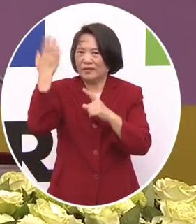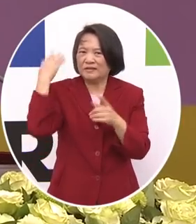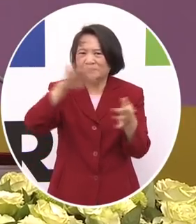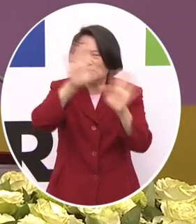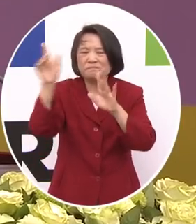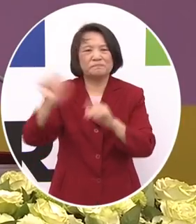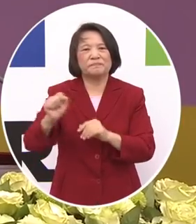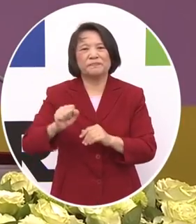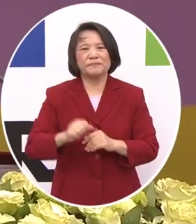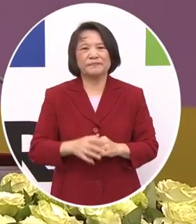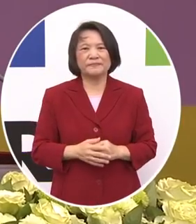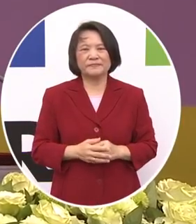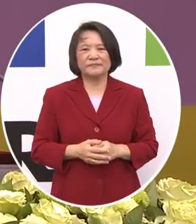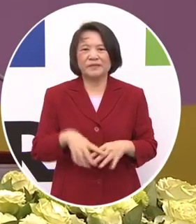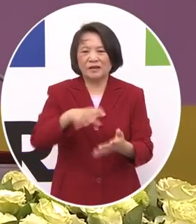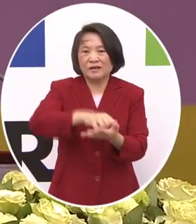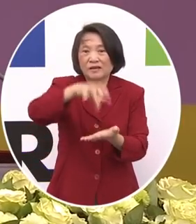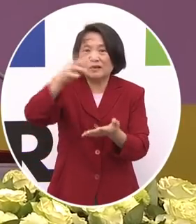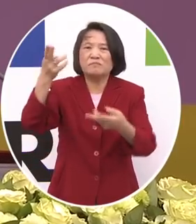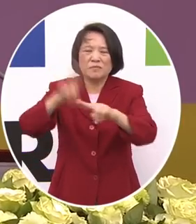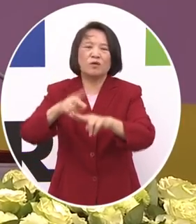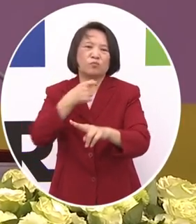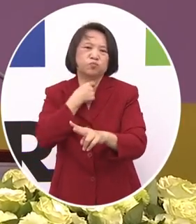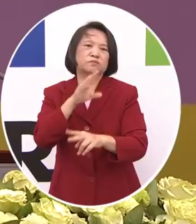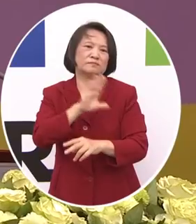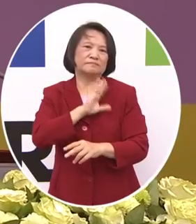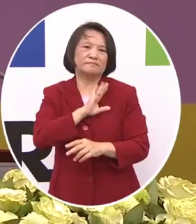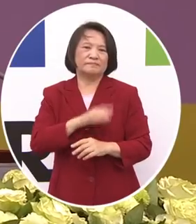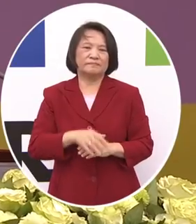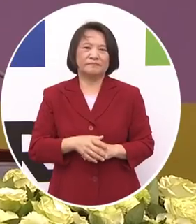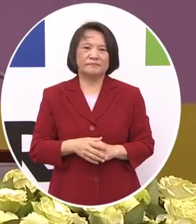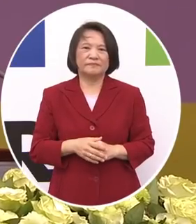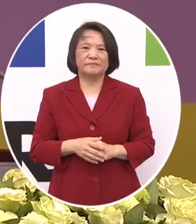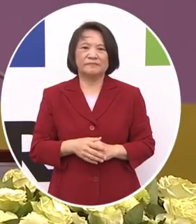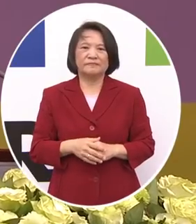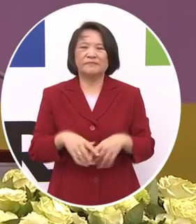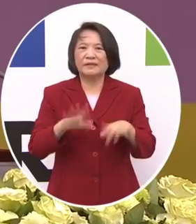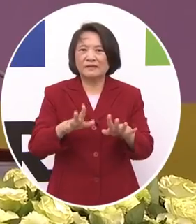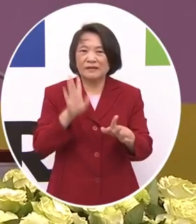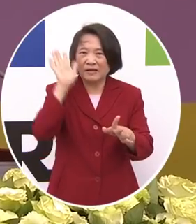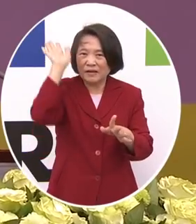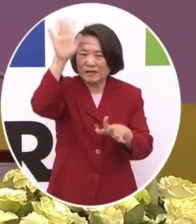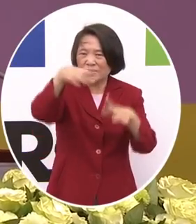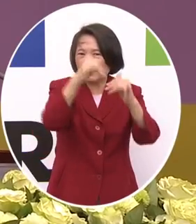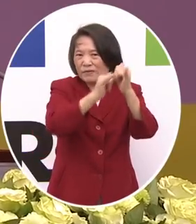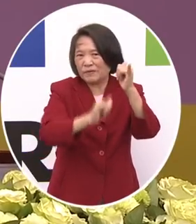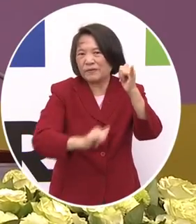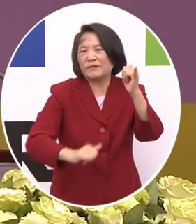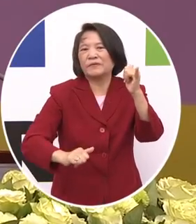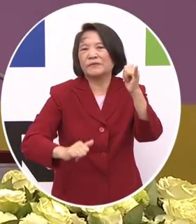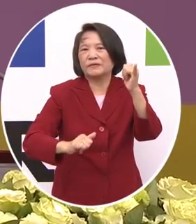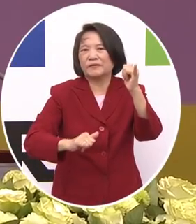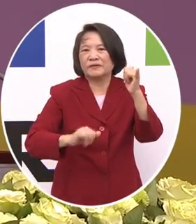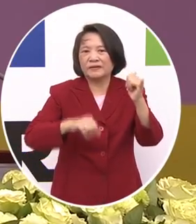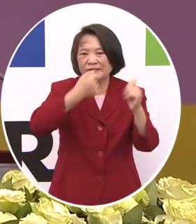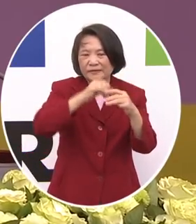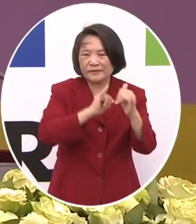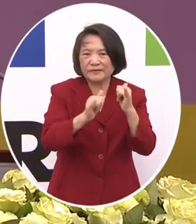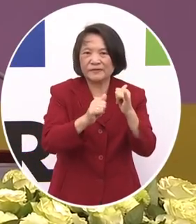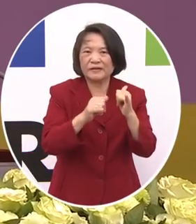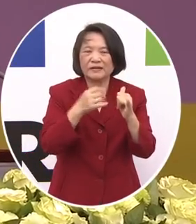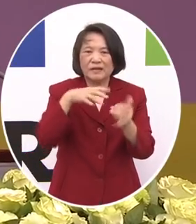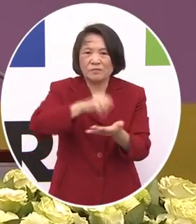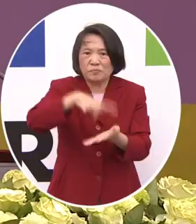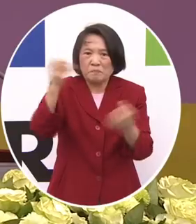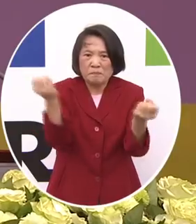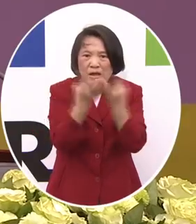为了核电厂所在的新北和屏东，更是为了世世代代的台湾人能免于核灾